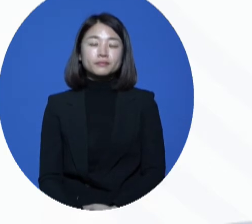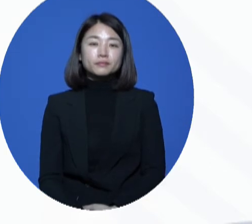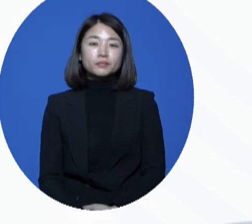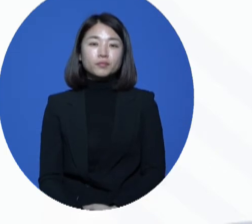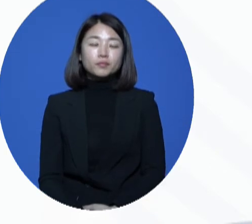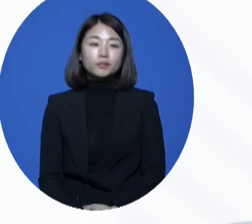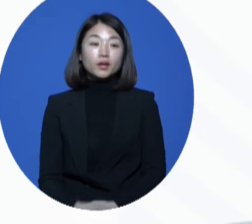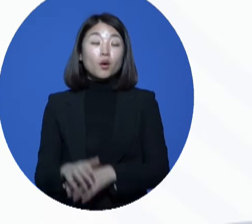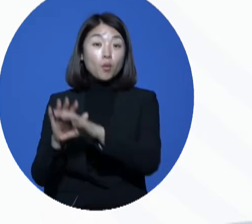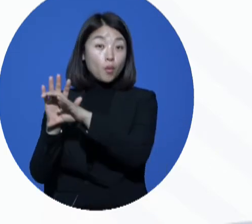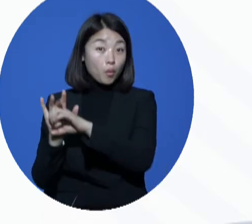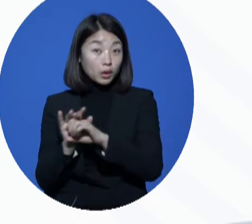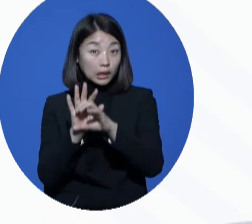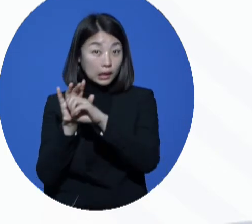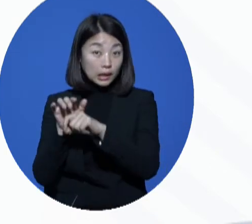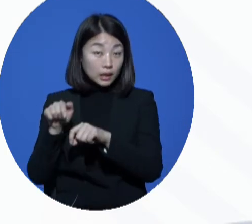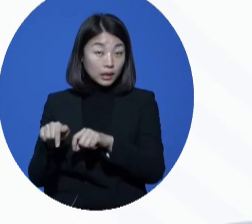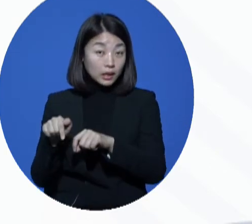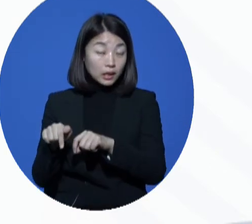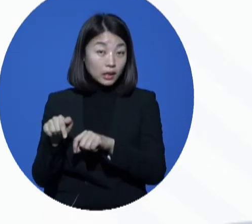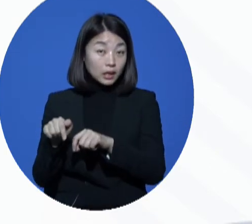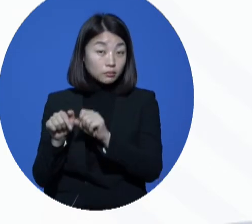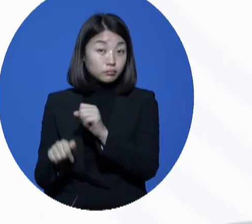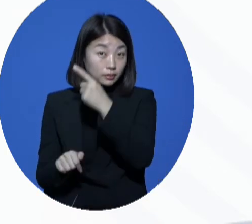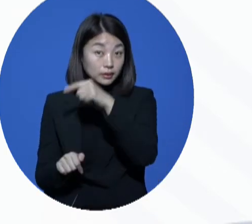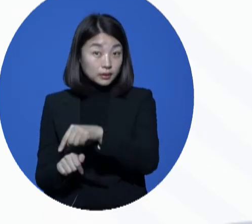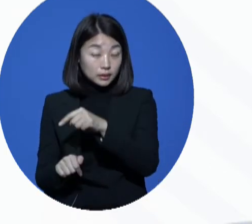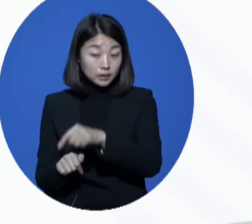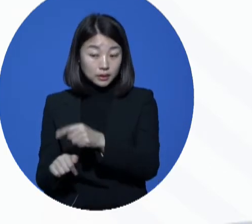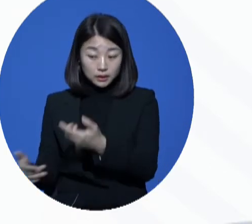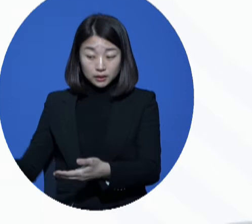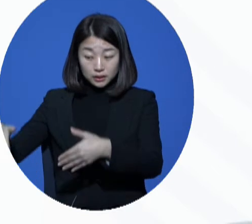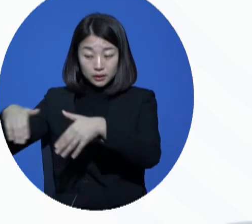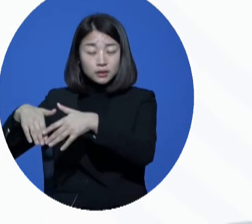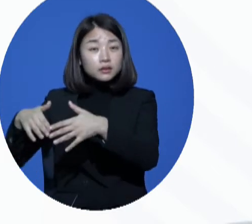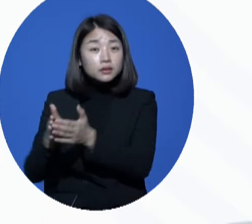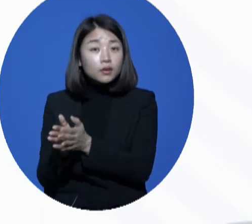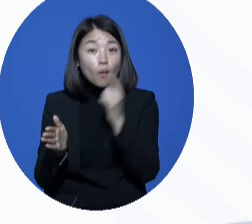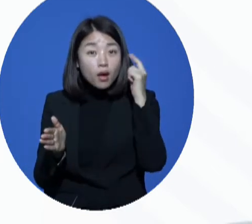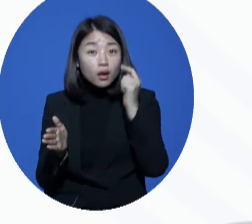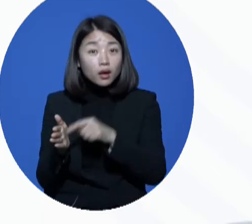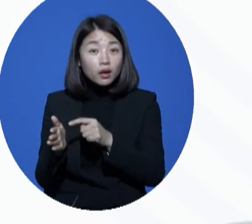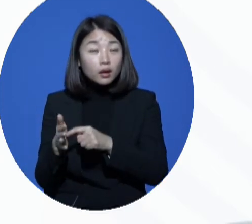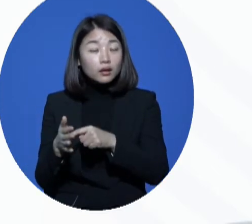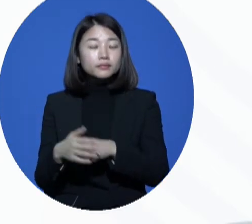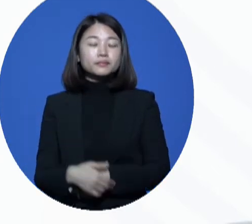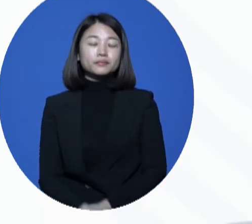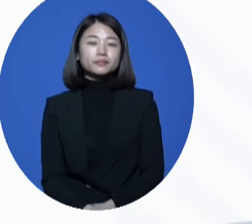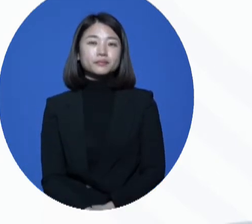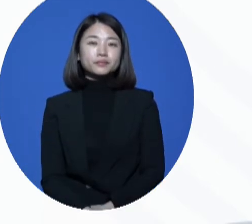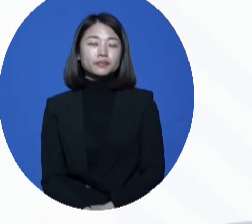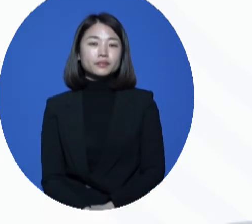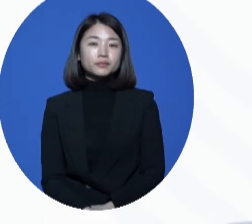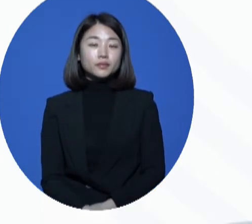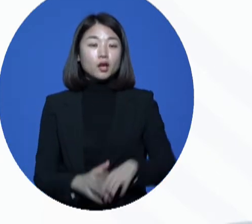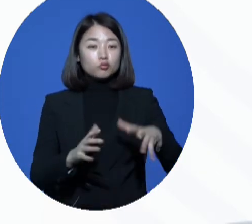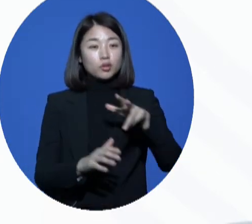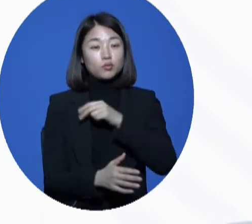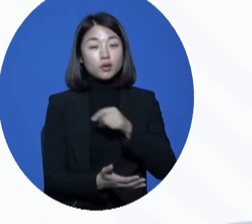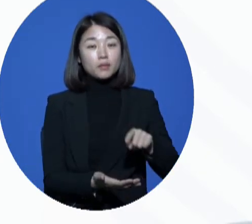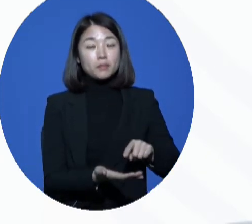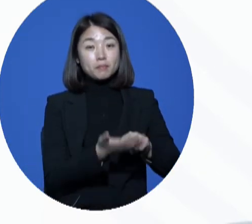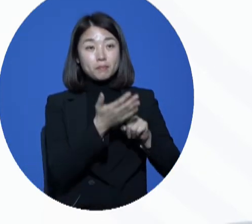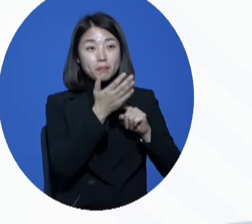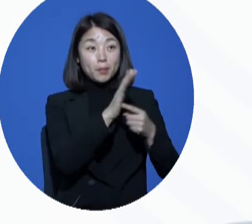그러나 코로나19 대유행 속에 퇴보하는 탈시설 정책에 대해서 조금 살펴보면 최의원 국회의원이 발표한 자료에